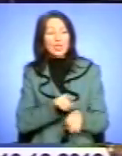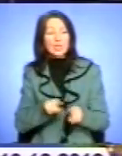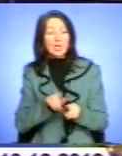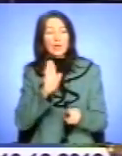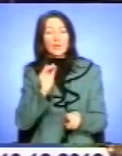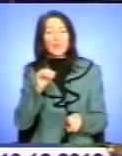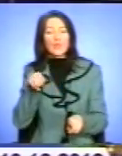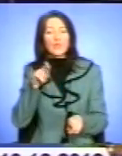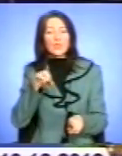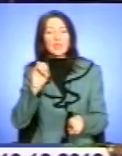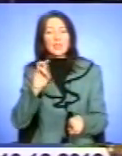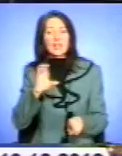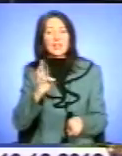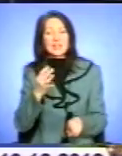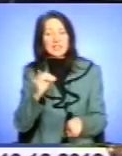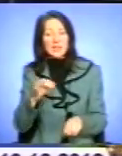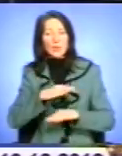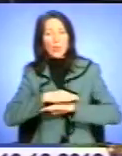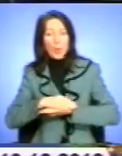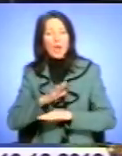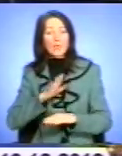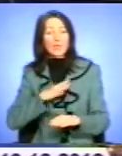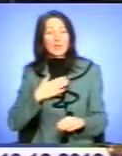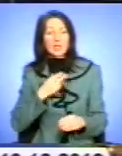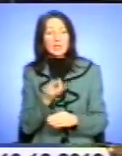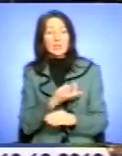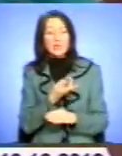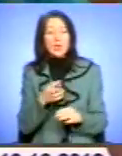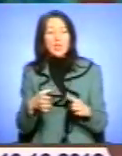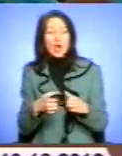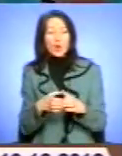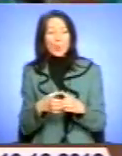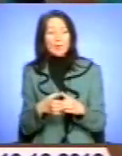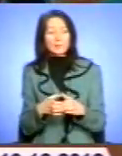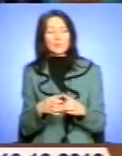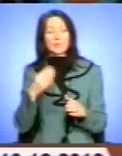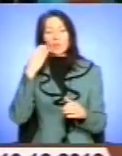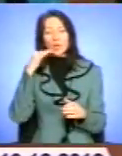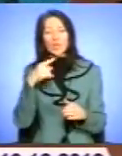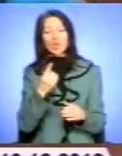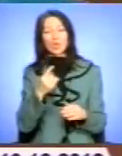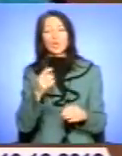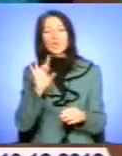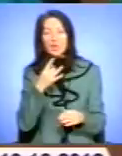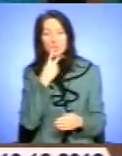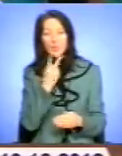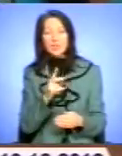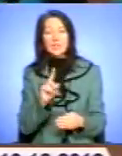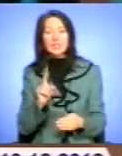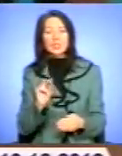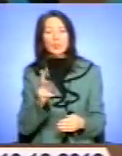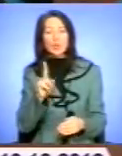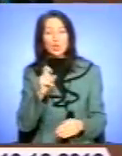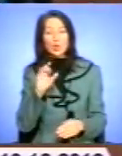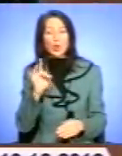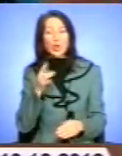на віденському балу побувала і наша знімальна група. Край Краще один раз побачити, ніж 100 раз почути,